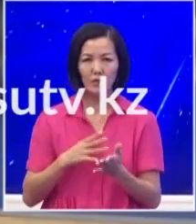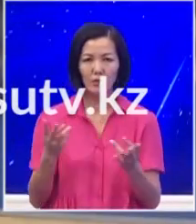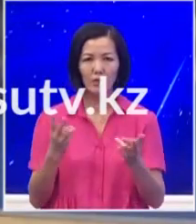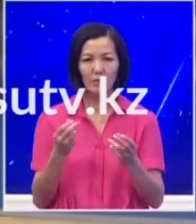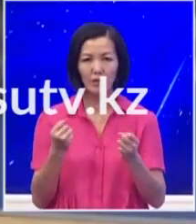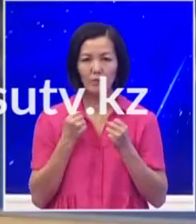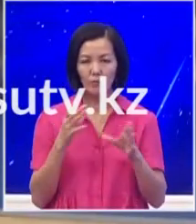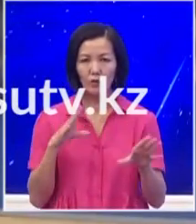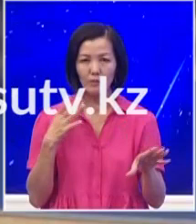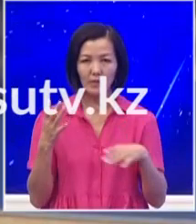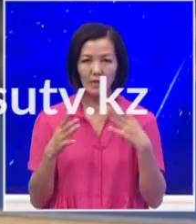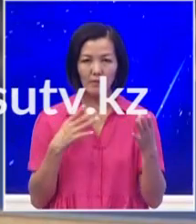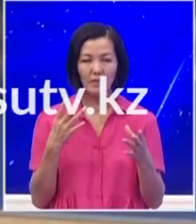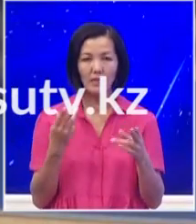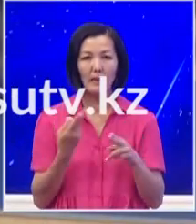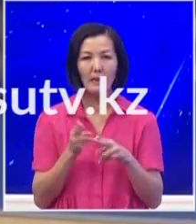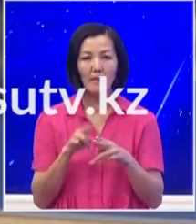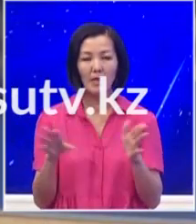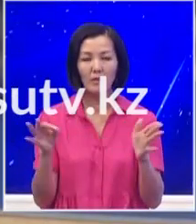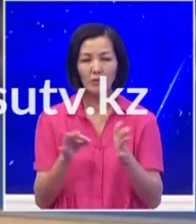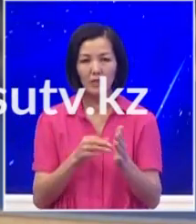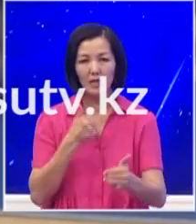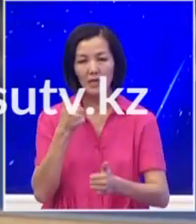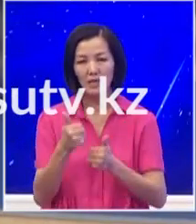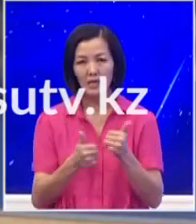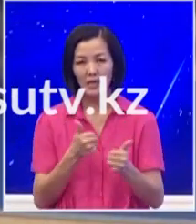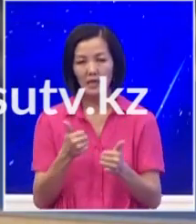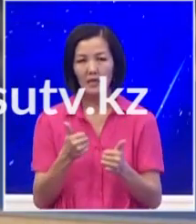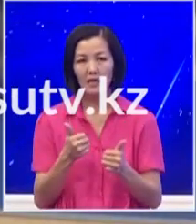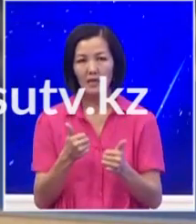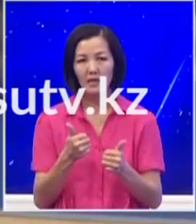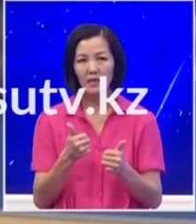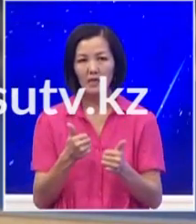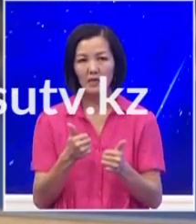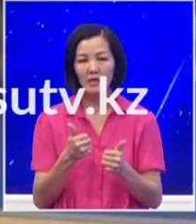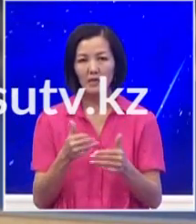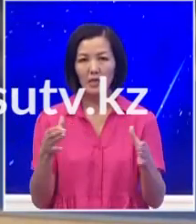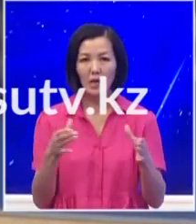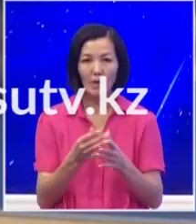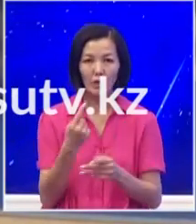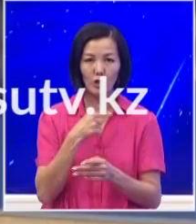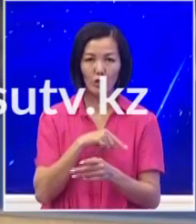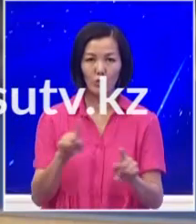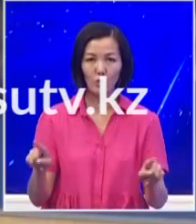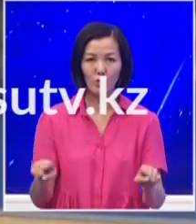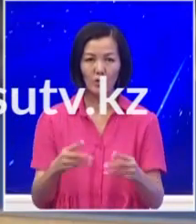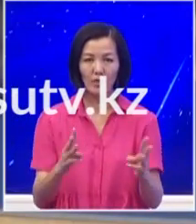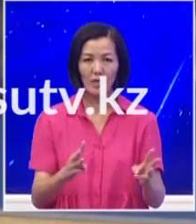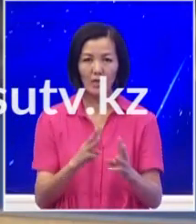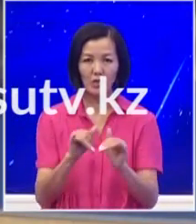спорт. Поэтому цель этой спартакиады является развитие командного духа у государственных